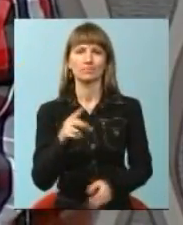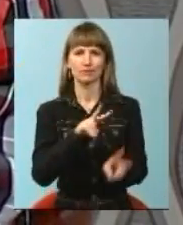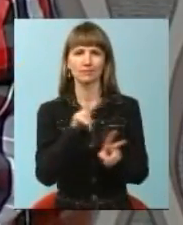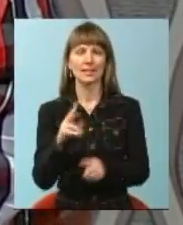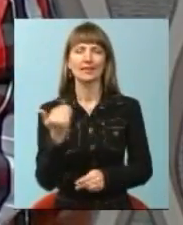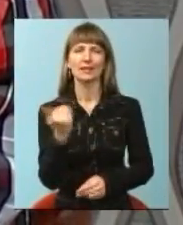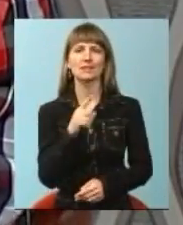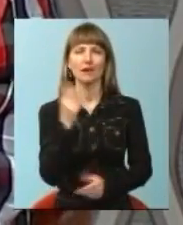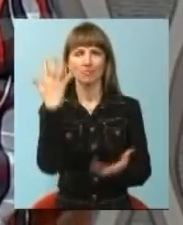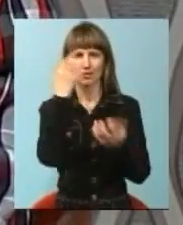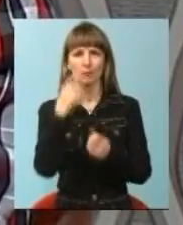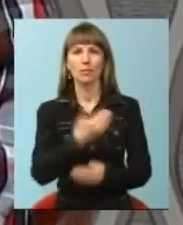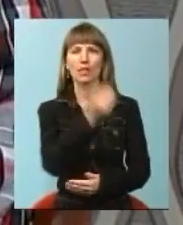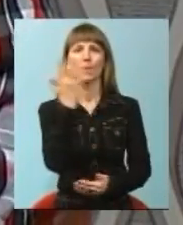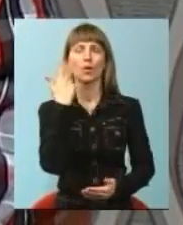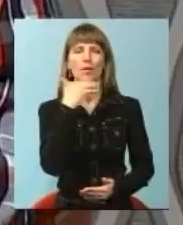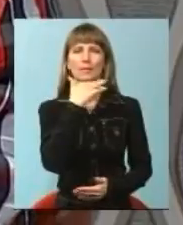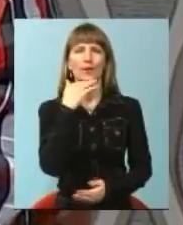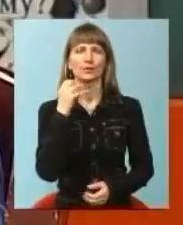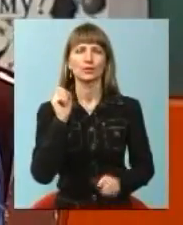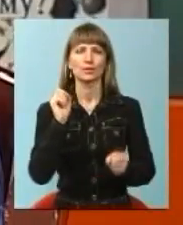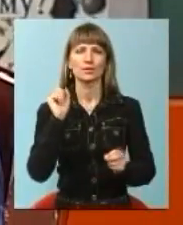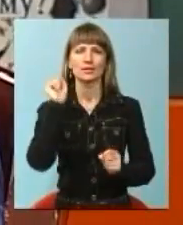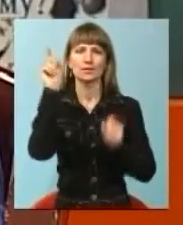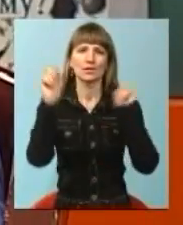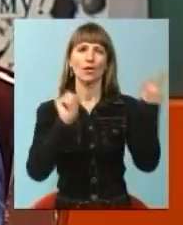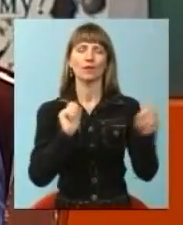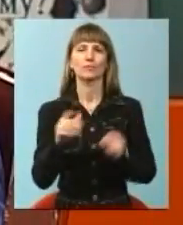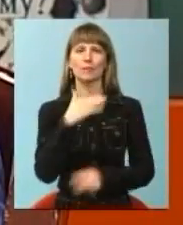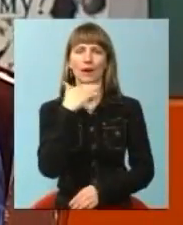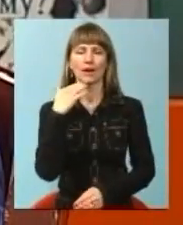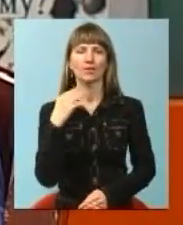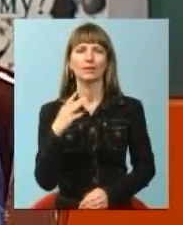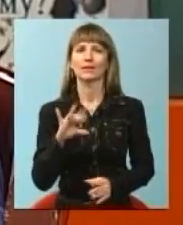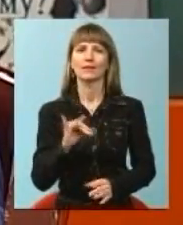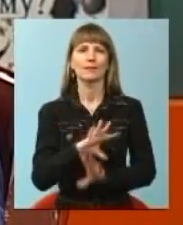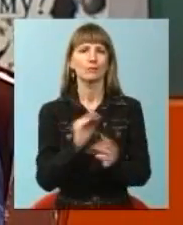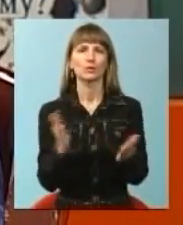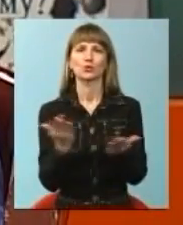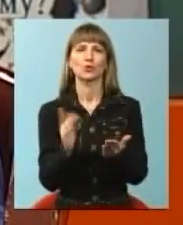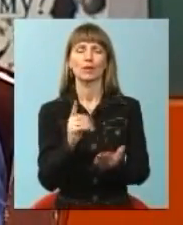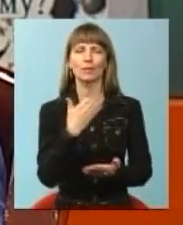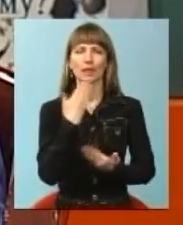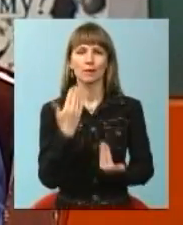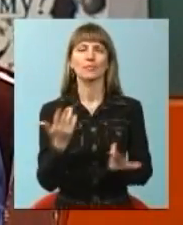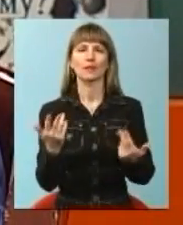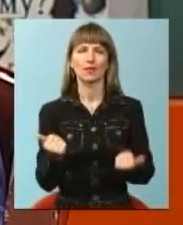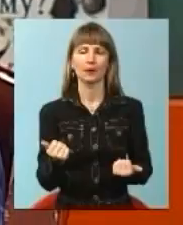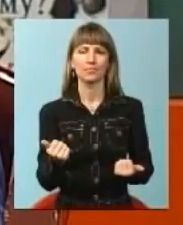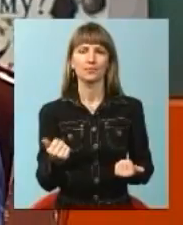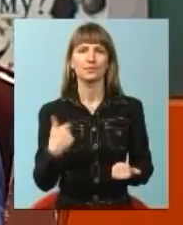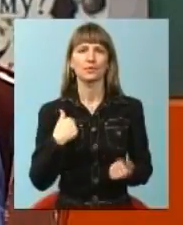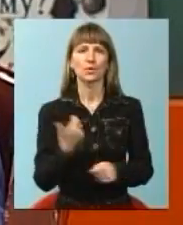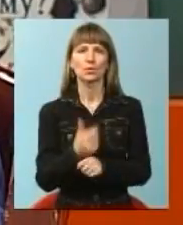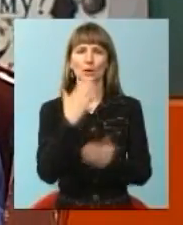спостерігаєш ти за нічним небом, коли там дуже багато зорі? Зірок і взагалі чого там тільки немає? Так, я